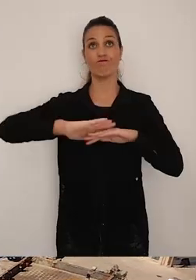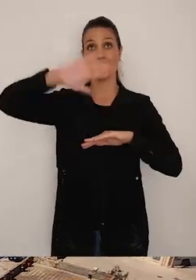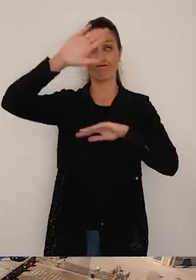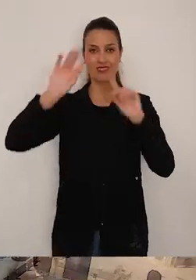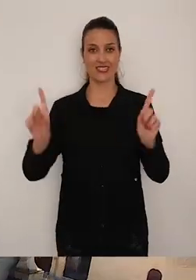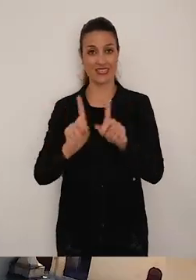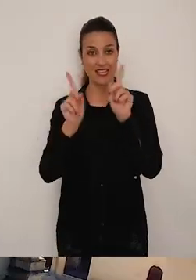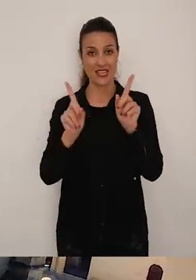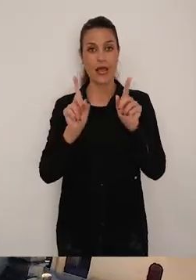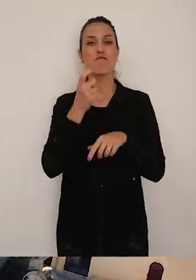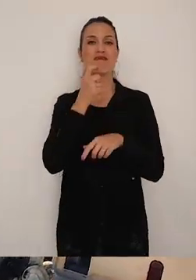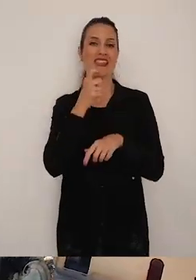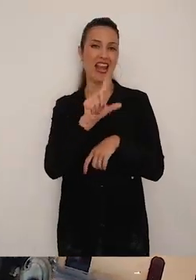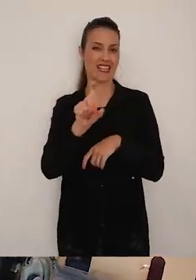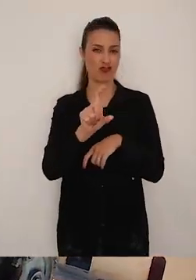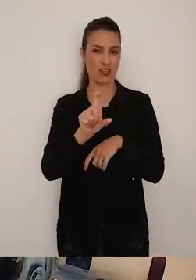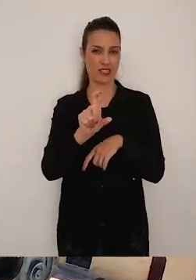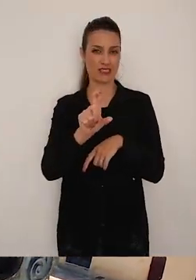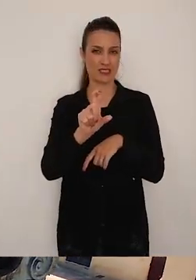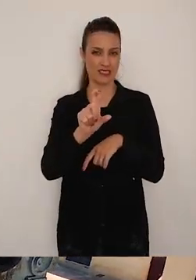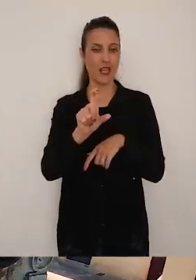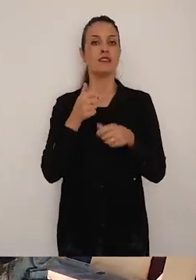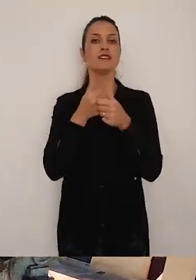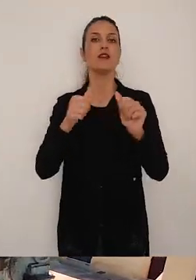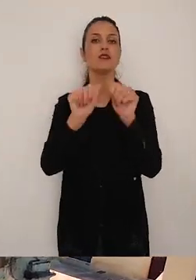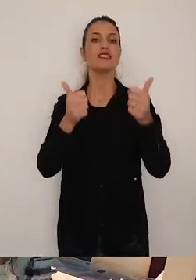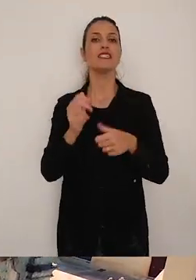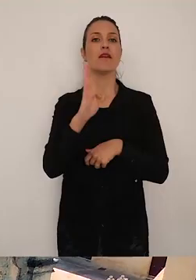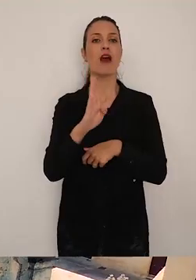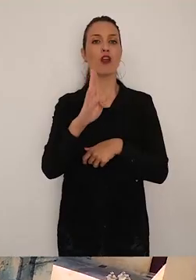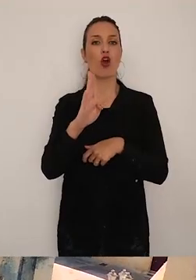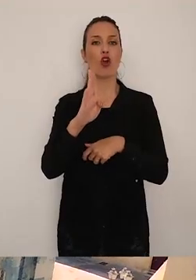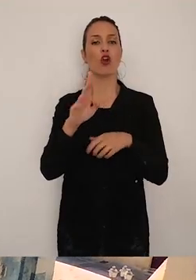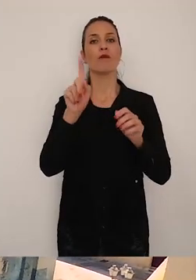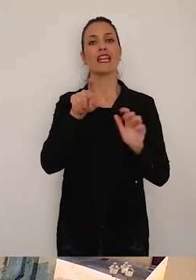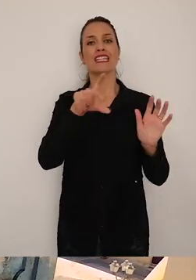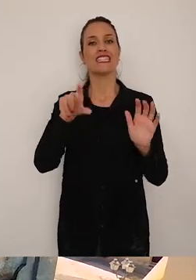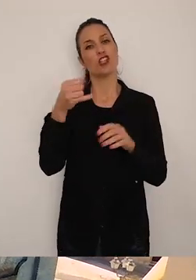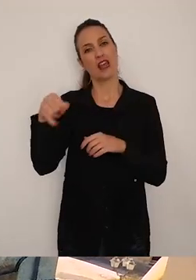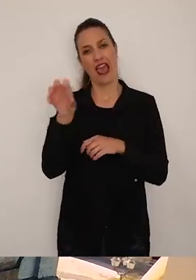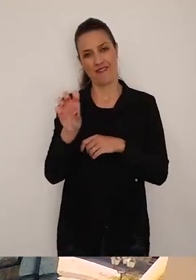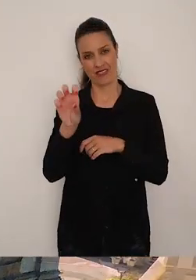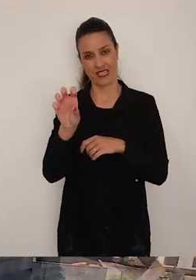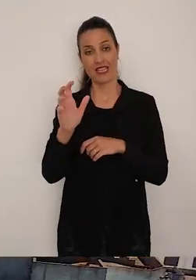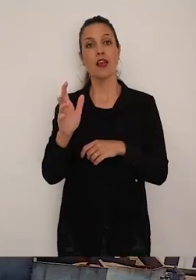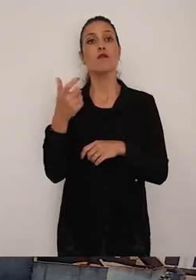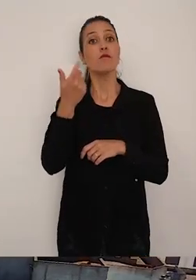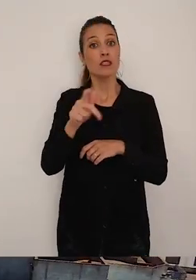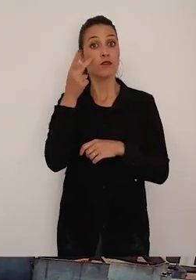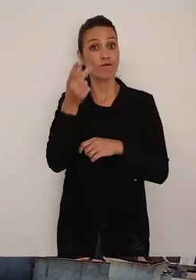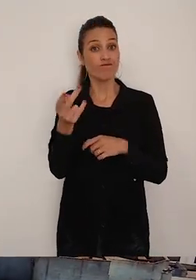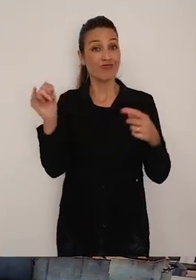La facciata, costruita in pietra locale leccese, rispecchia i canoni barocchi di fine Settecento, dato che risulta decorata